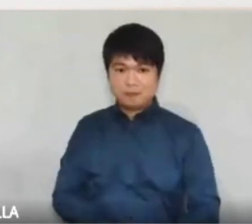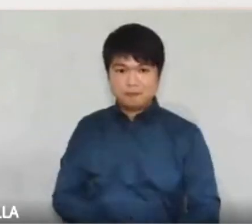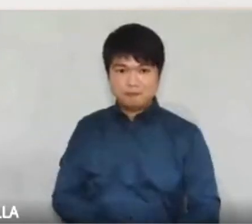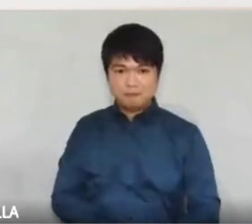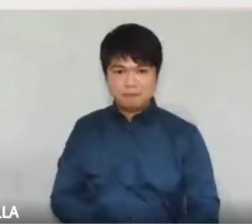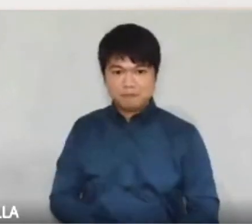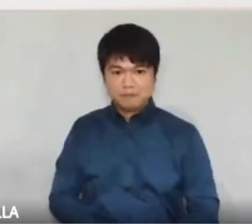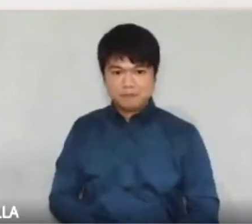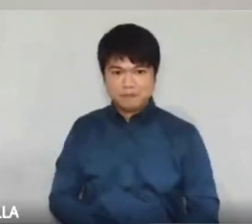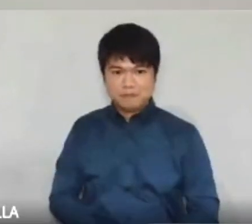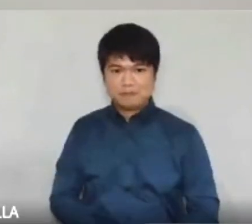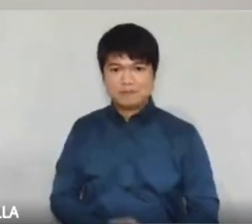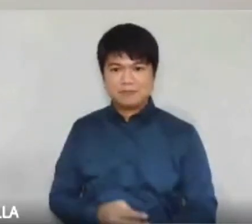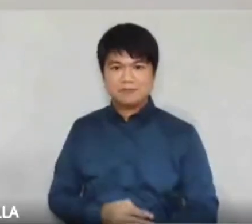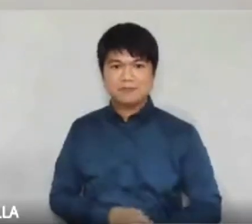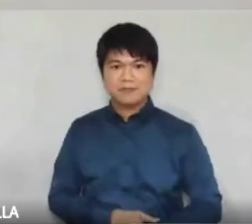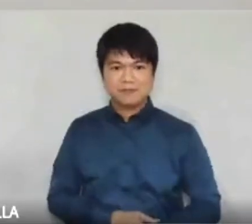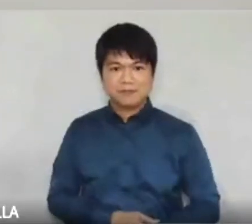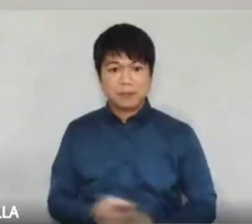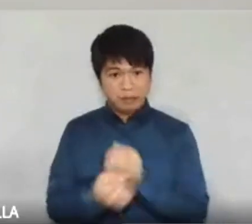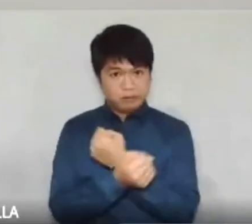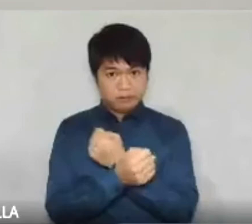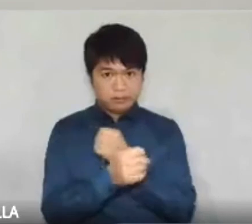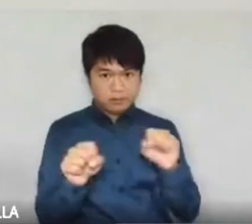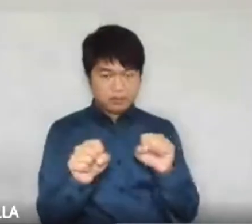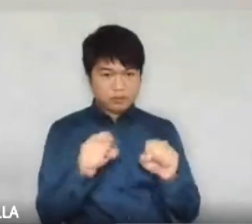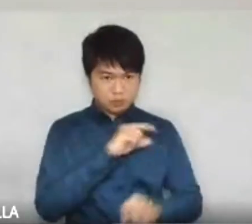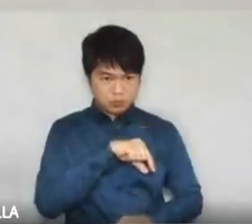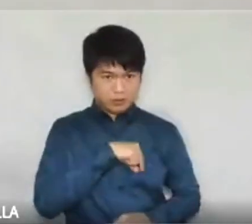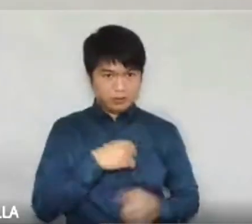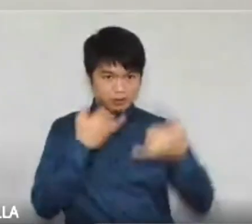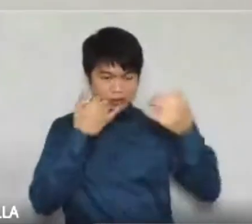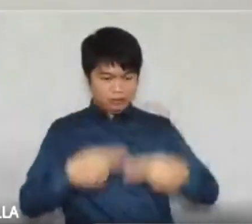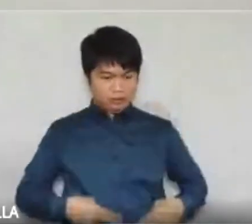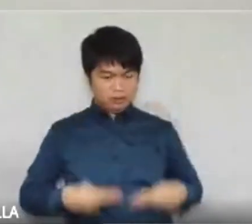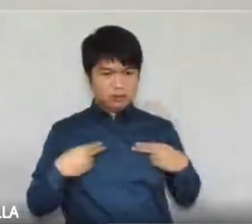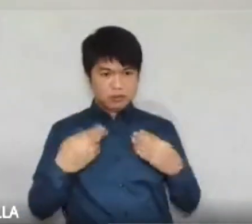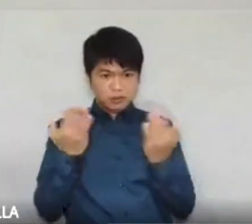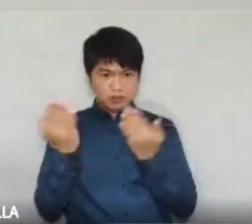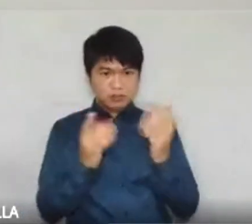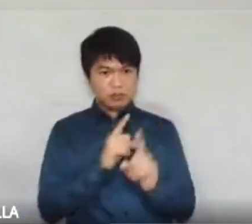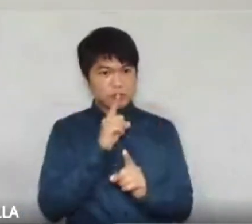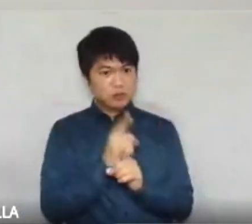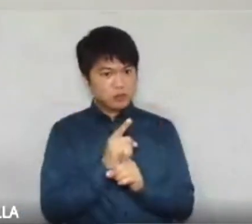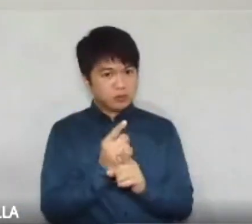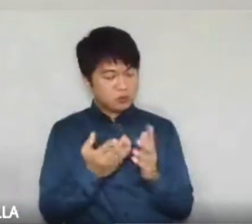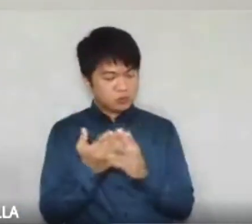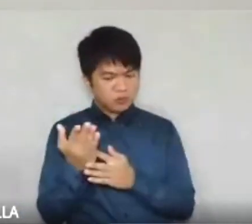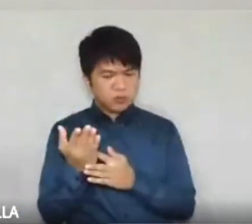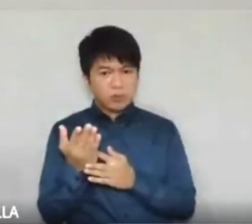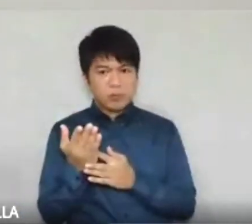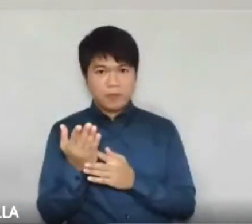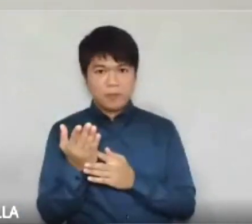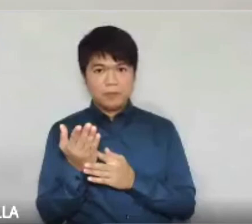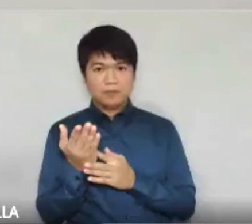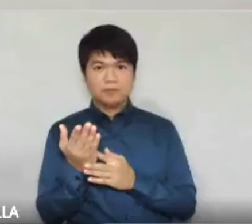ating community. Ang ligtas at dekalidad na telehealth services ay masisiguro sa pamamagitan ng mga maitataguyod